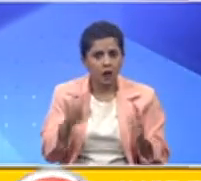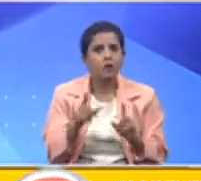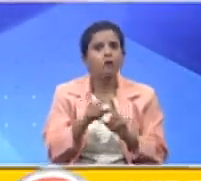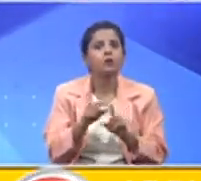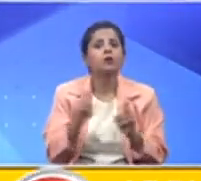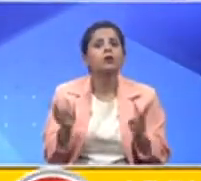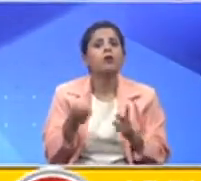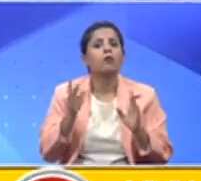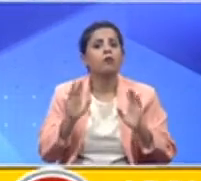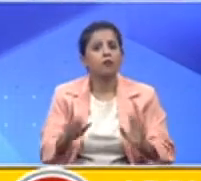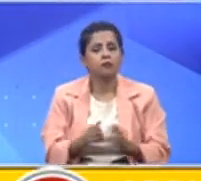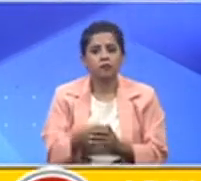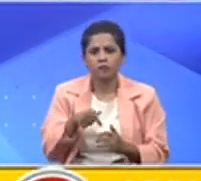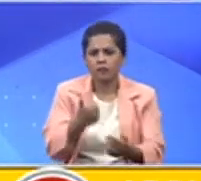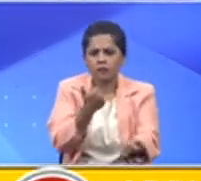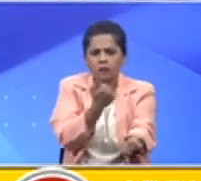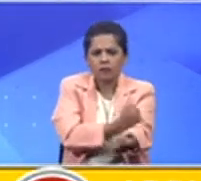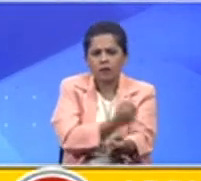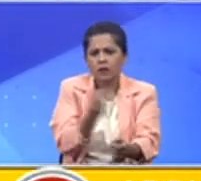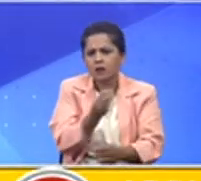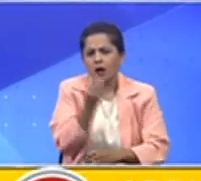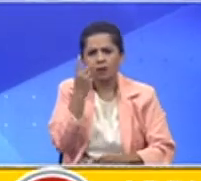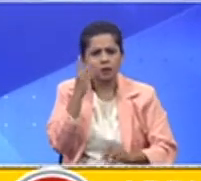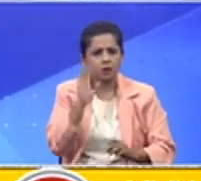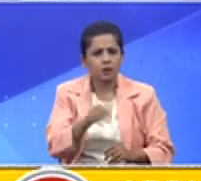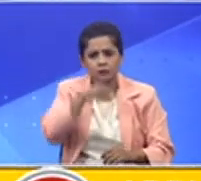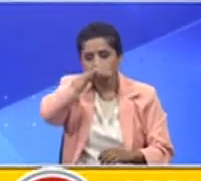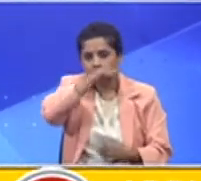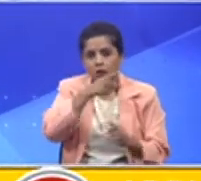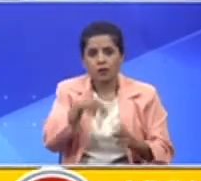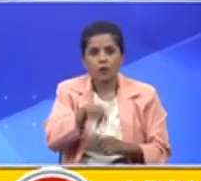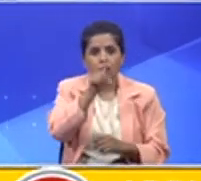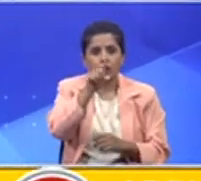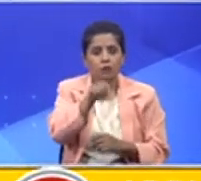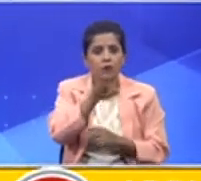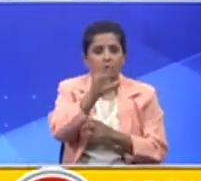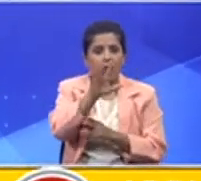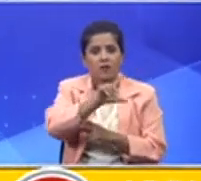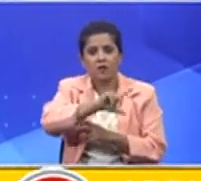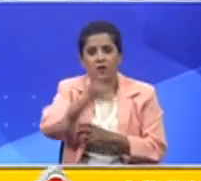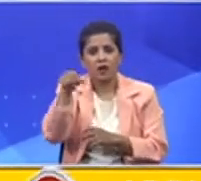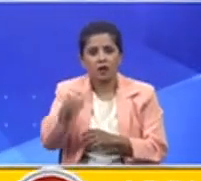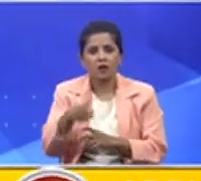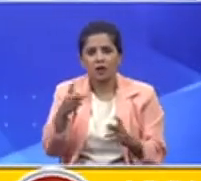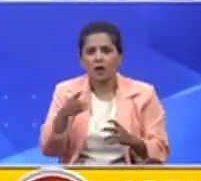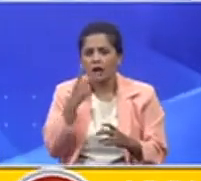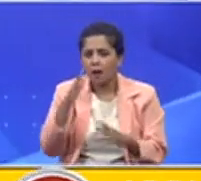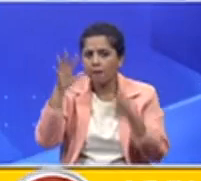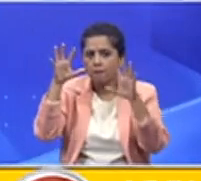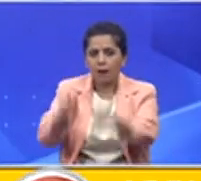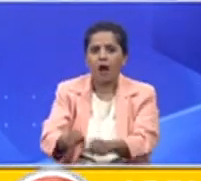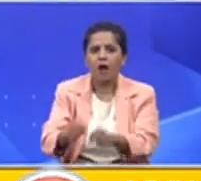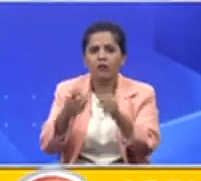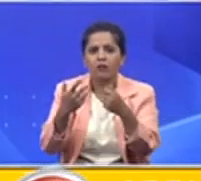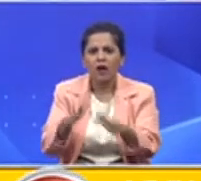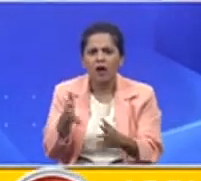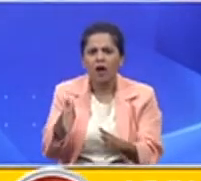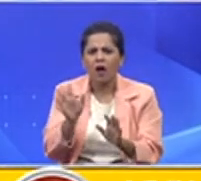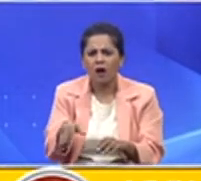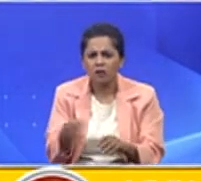की है ड्रक्स की करीब डेड़ लाक किलो की खेप को जब्त करने के बाद